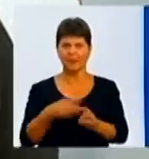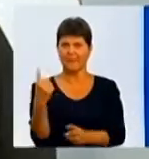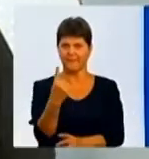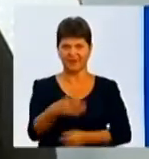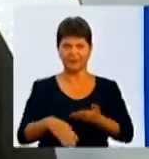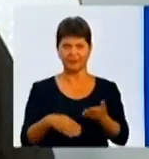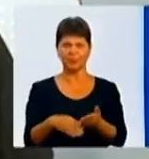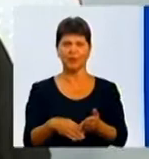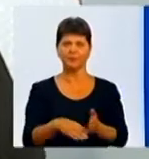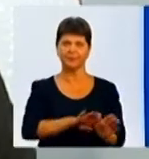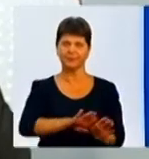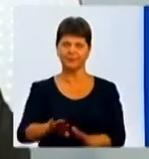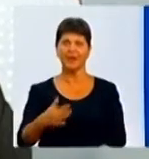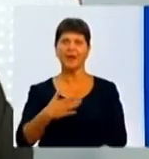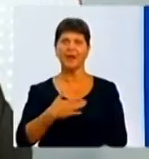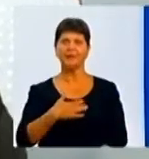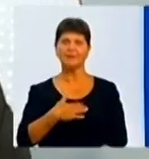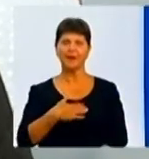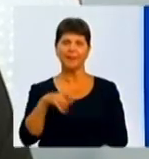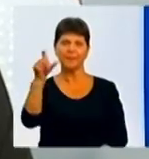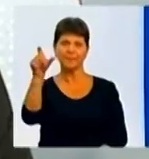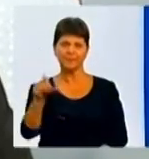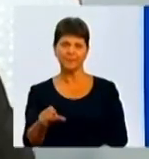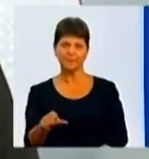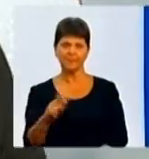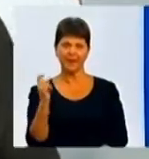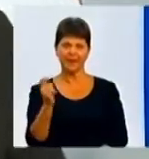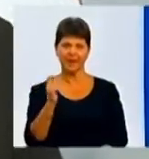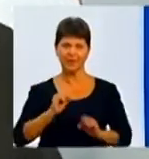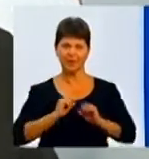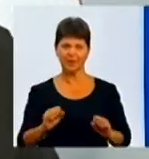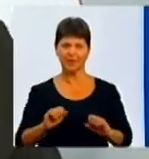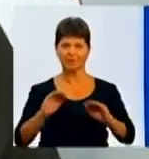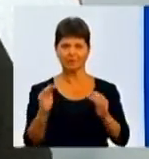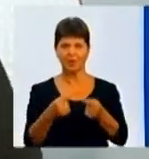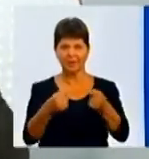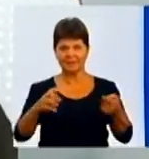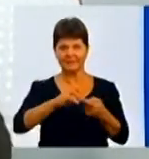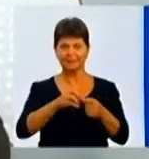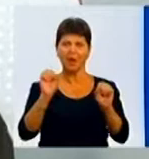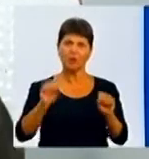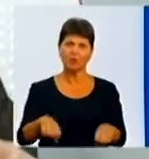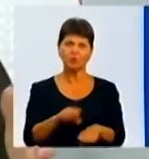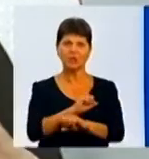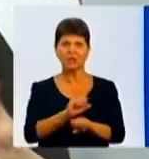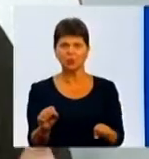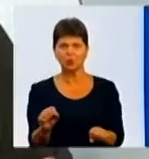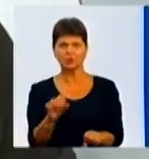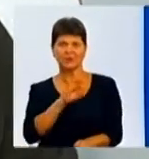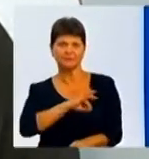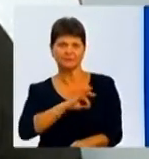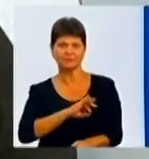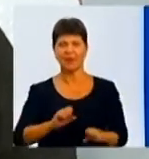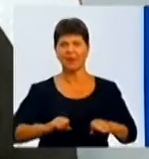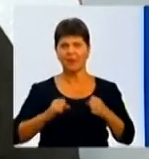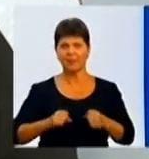Нам героїня сюжету показувала різні гриби, розповідала, що який можна вживати, який не можна, намагалась показати